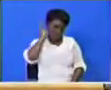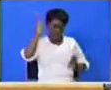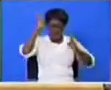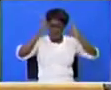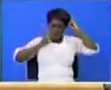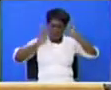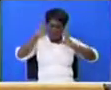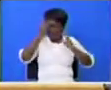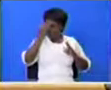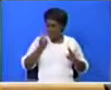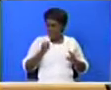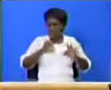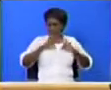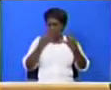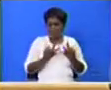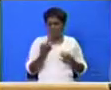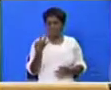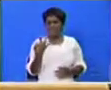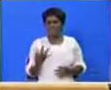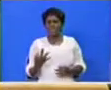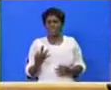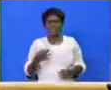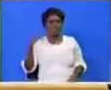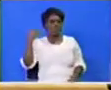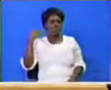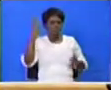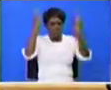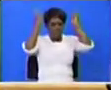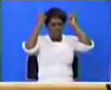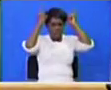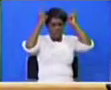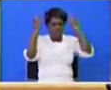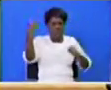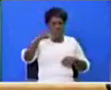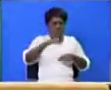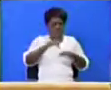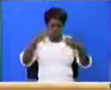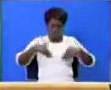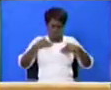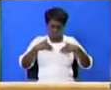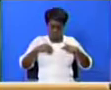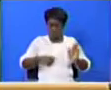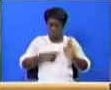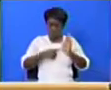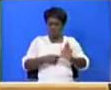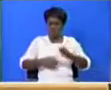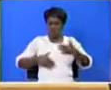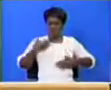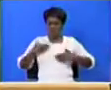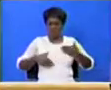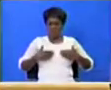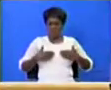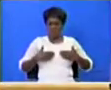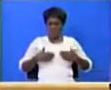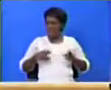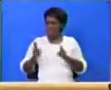baada ya familia tatu kuvamiwa na mapepo. Inadaiwa kwamba waathiriwa wanadhihirisha tabia na hata matendo